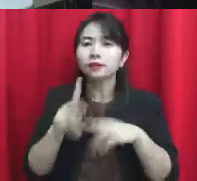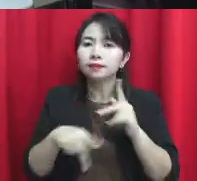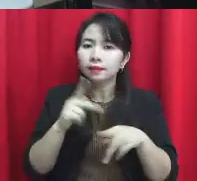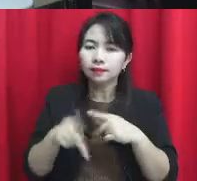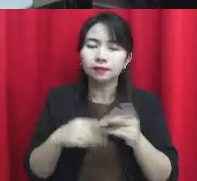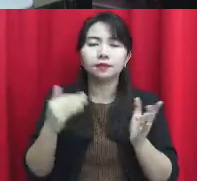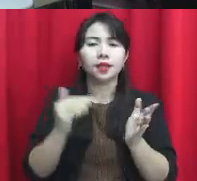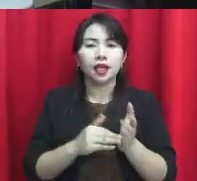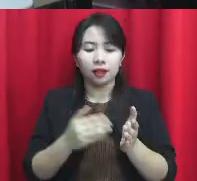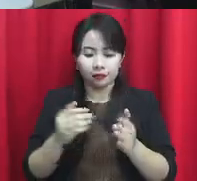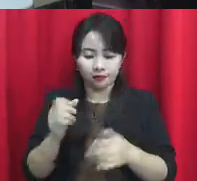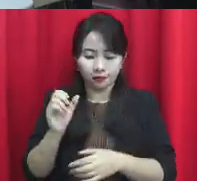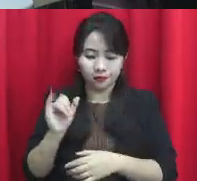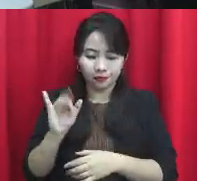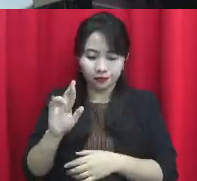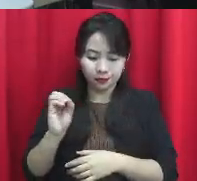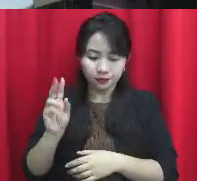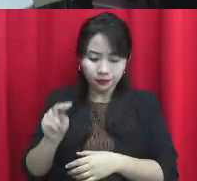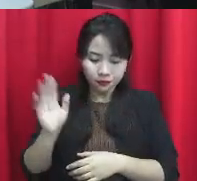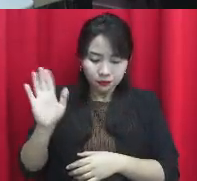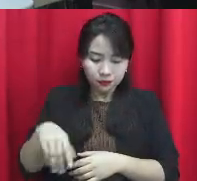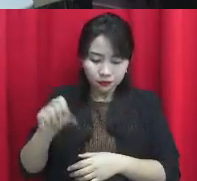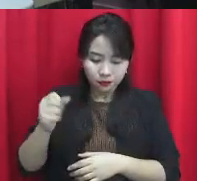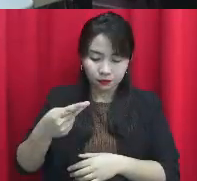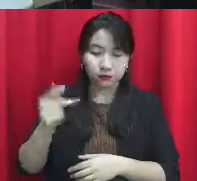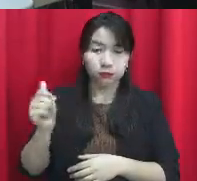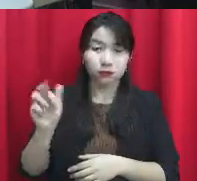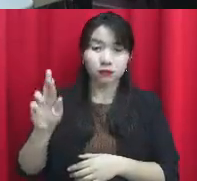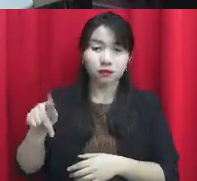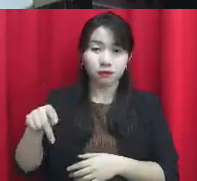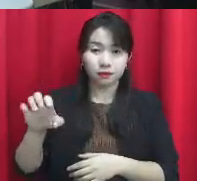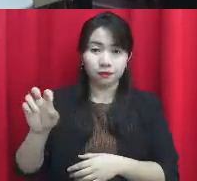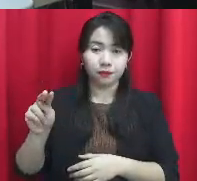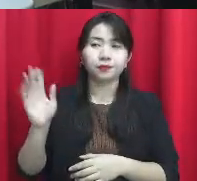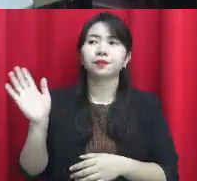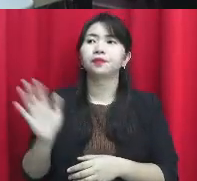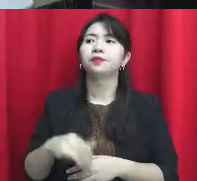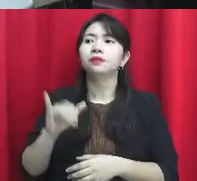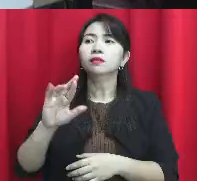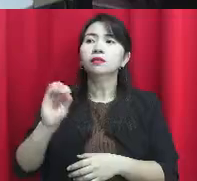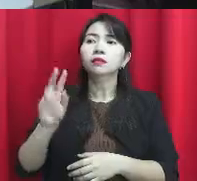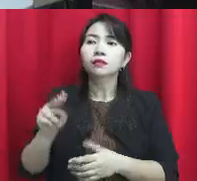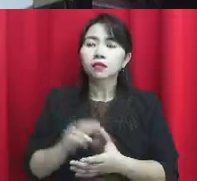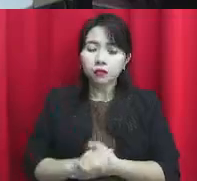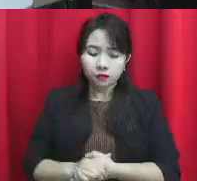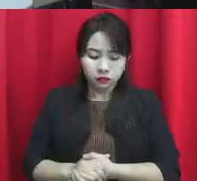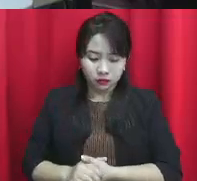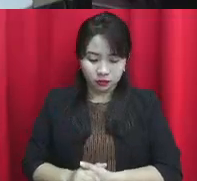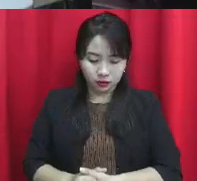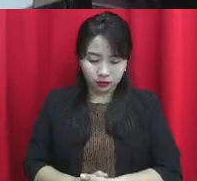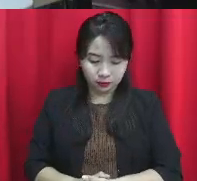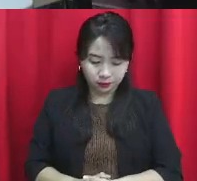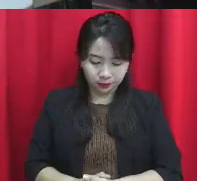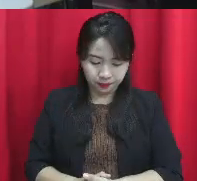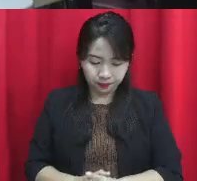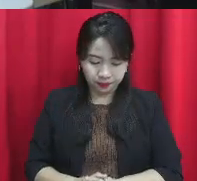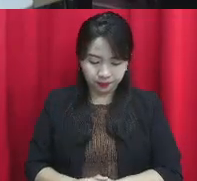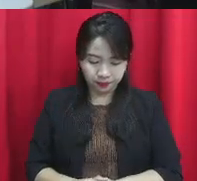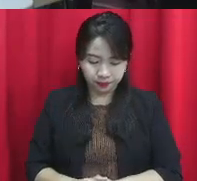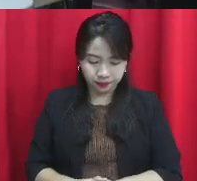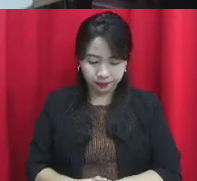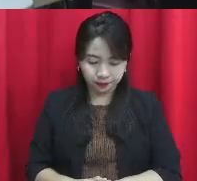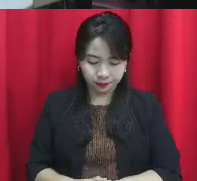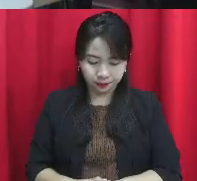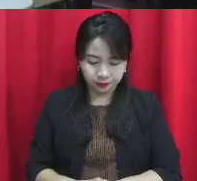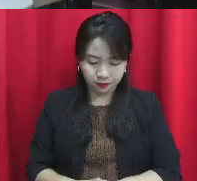kanina the Iron sharpen it iron you cannot you cannot sharpen them by the wol kaya naming sinasabi sa encouragement dito mga kapatid that